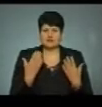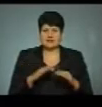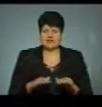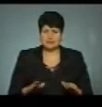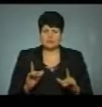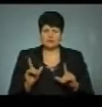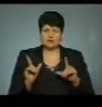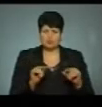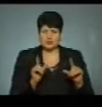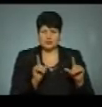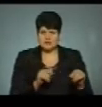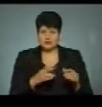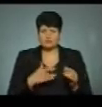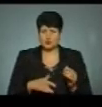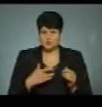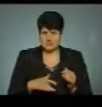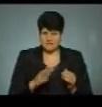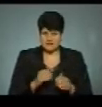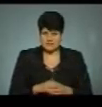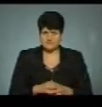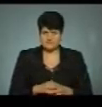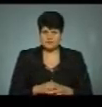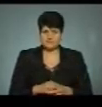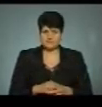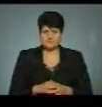Буде поїздки в Трускавець. Це